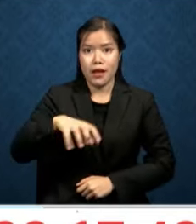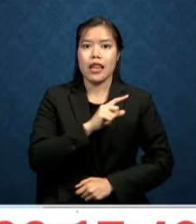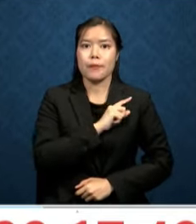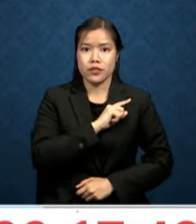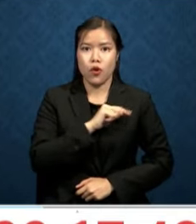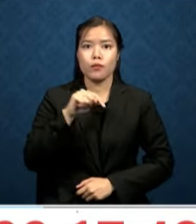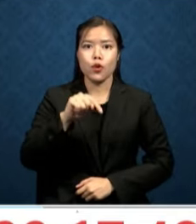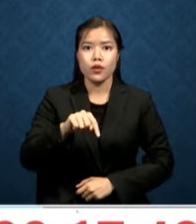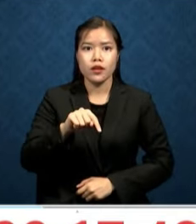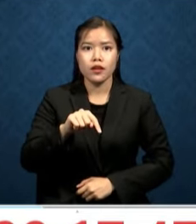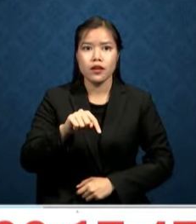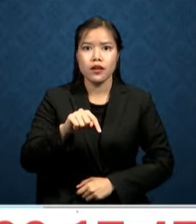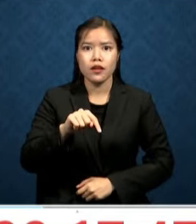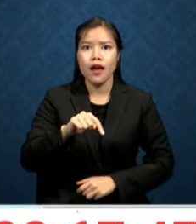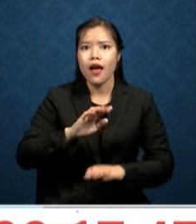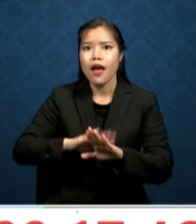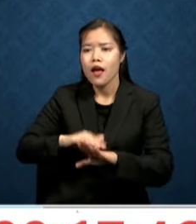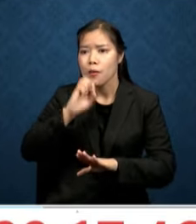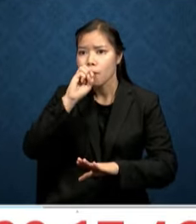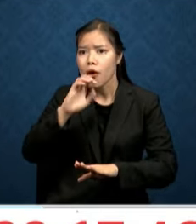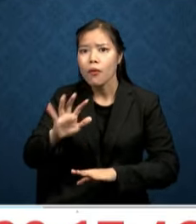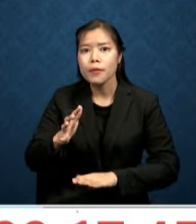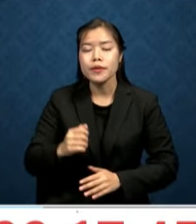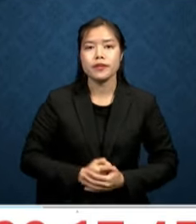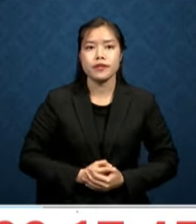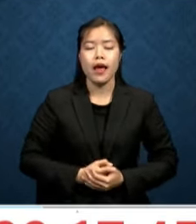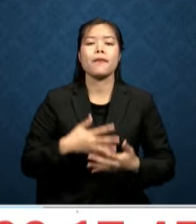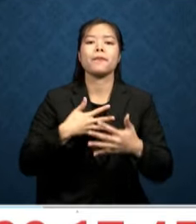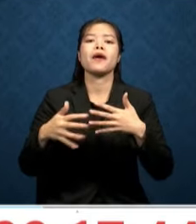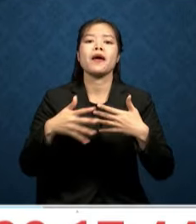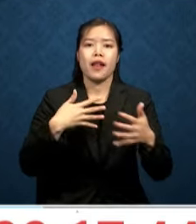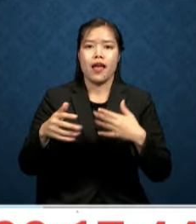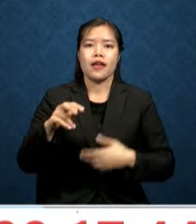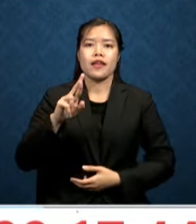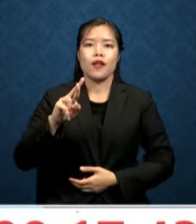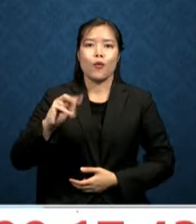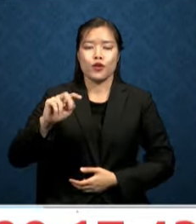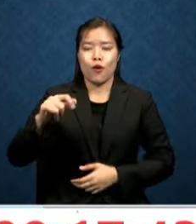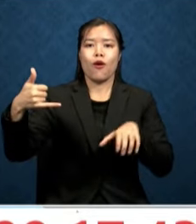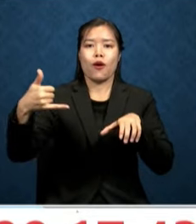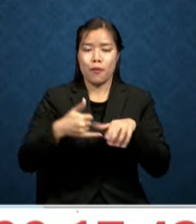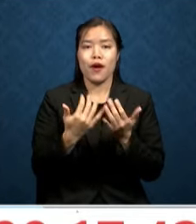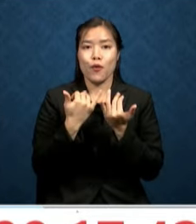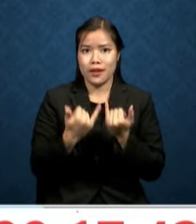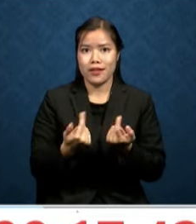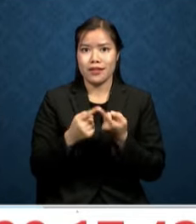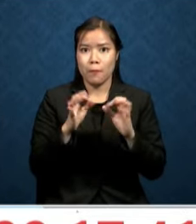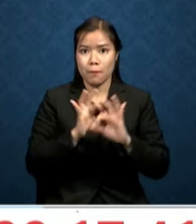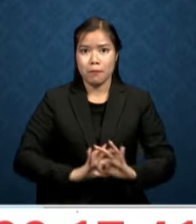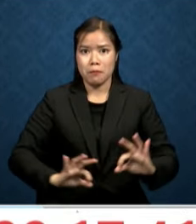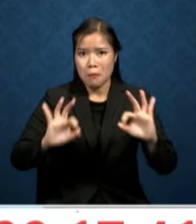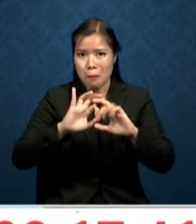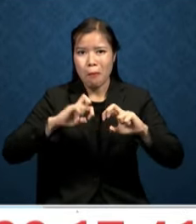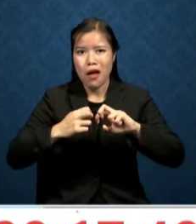นี้แน่นอนไม่เป็นไรครับท่านรัฐมนตรีนะครับก็มารับเผือกร้อนเอานะครับแต่ว่าปัญหาก็สำคัญเลยก็คือจากดีเด